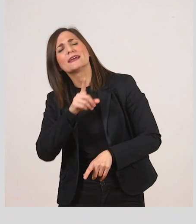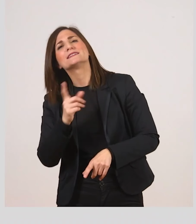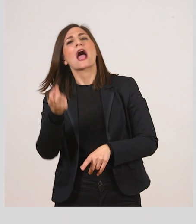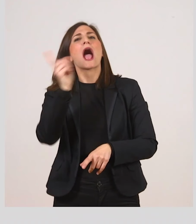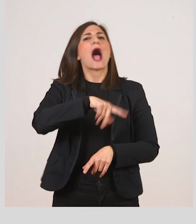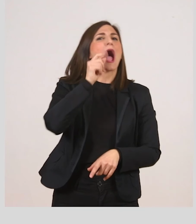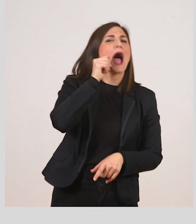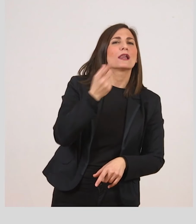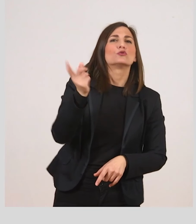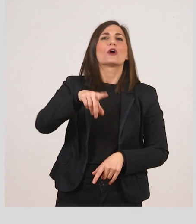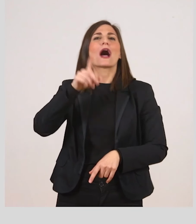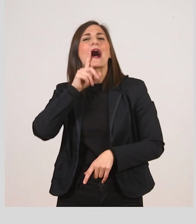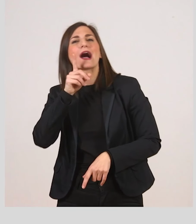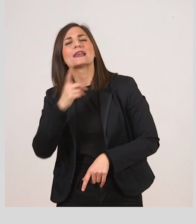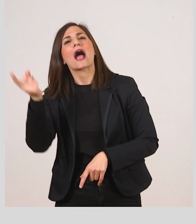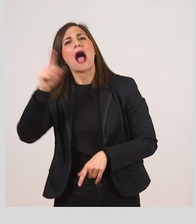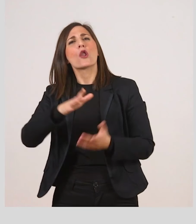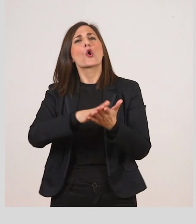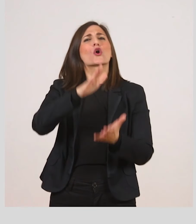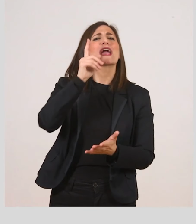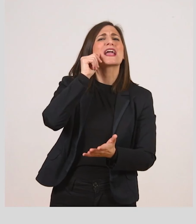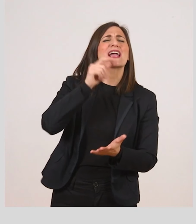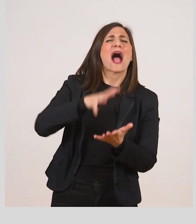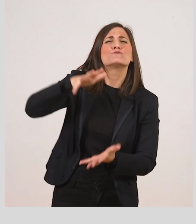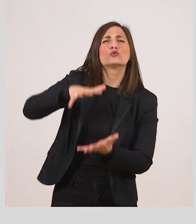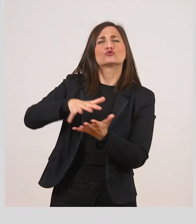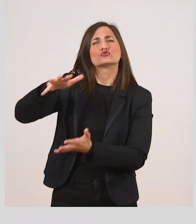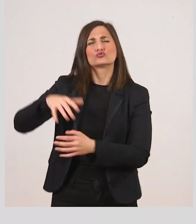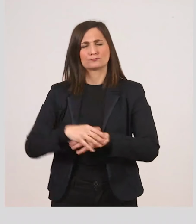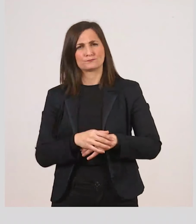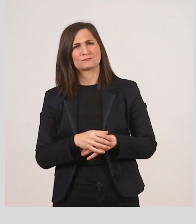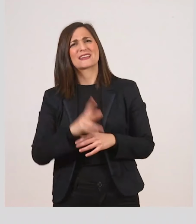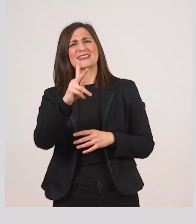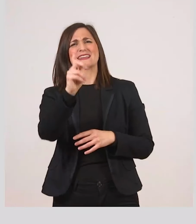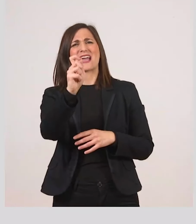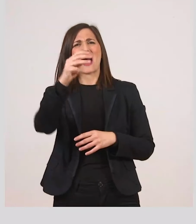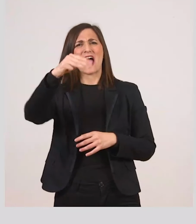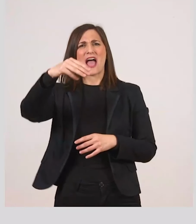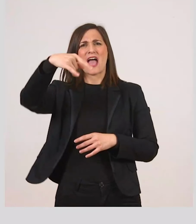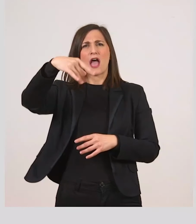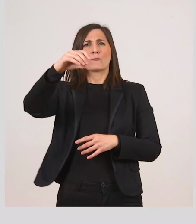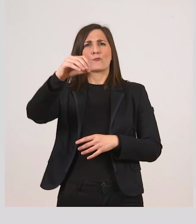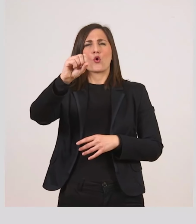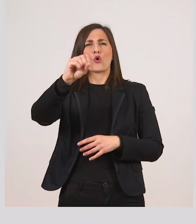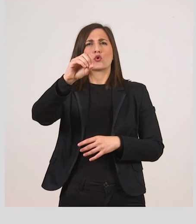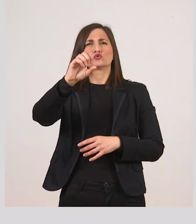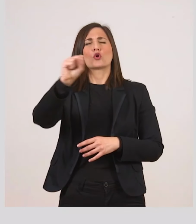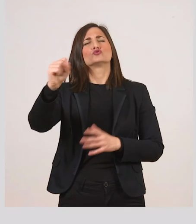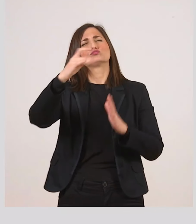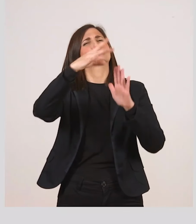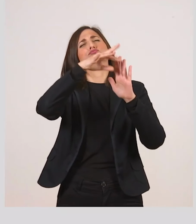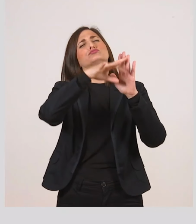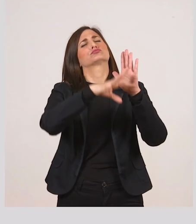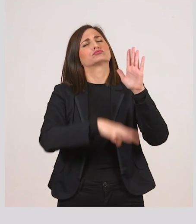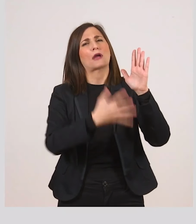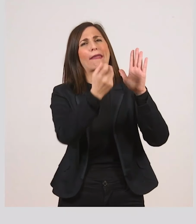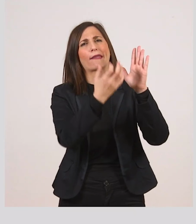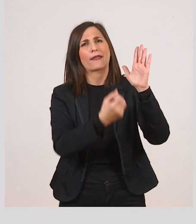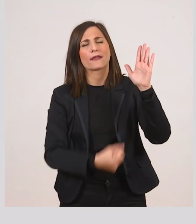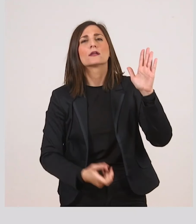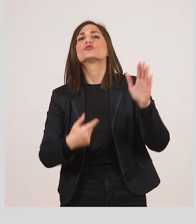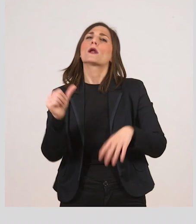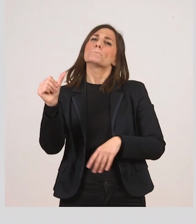άλλο, κάμποσος, κάμποση, κάμποσο. Και τώρα, παιδιά, που είδαμε τα είδη των αντωνυμιών, ας